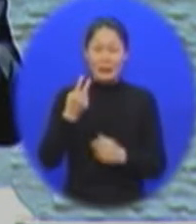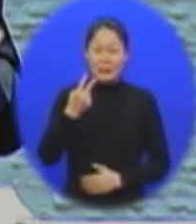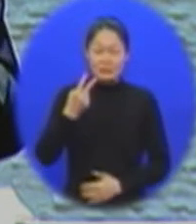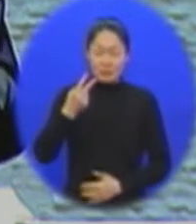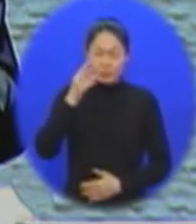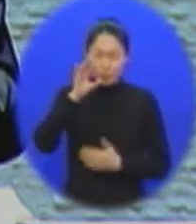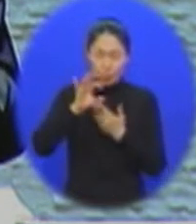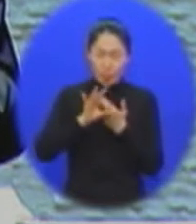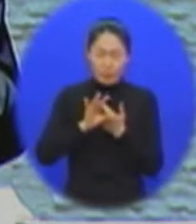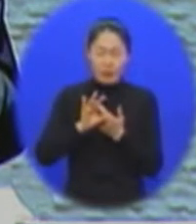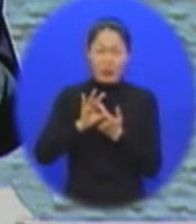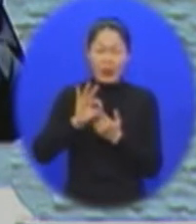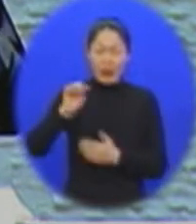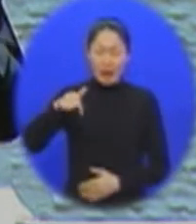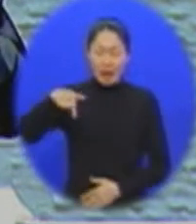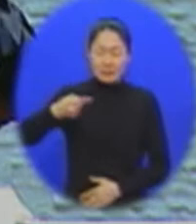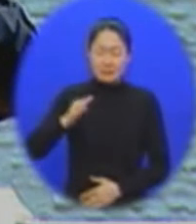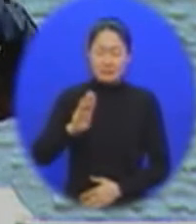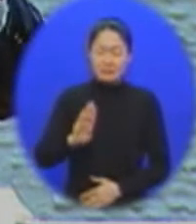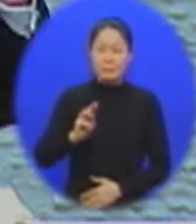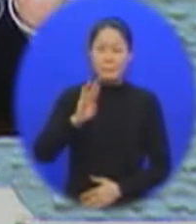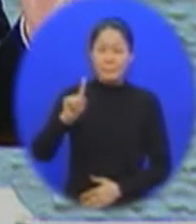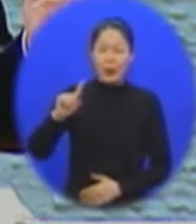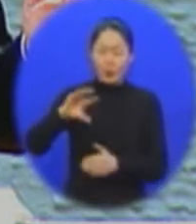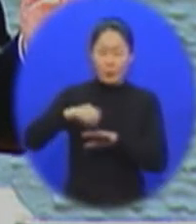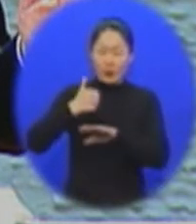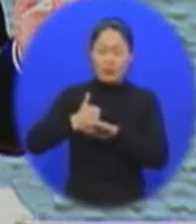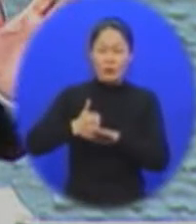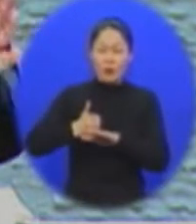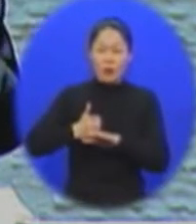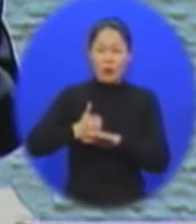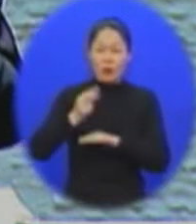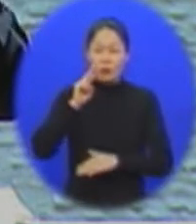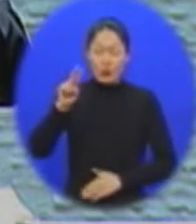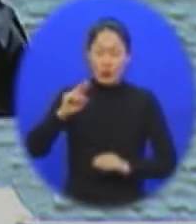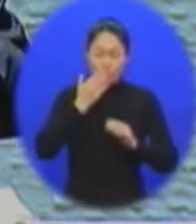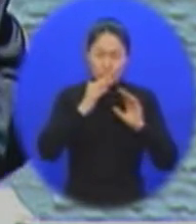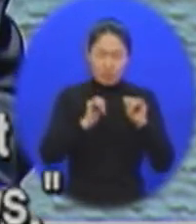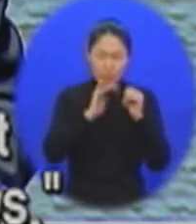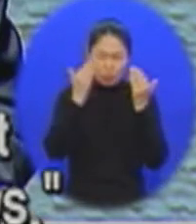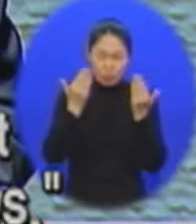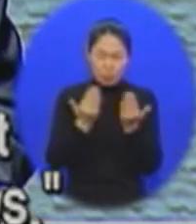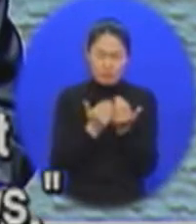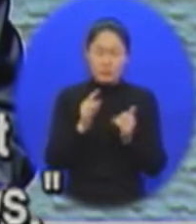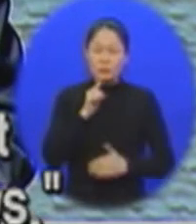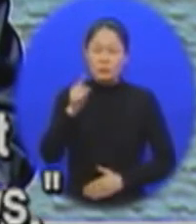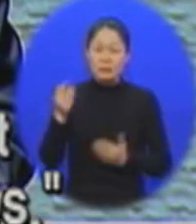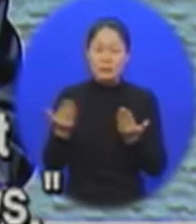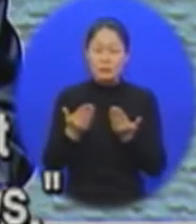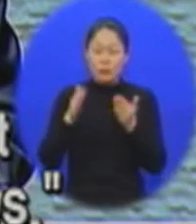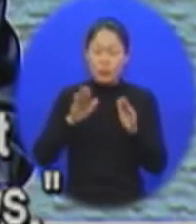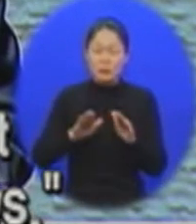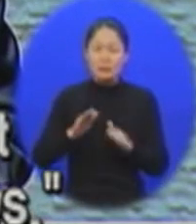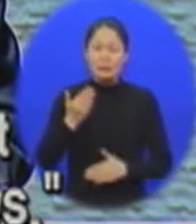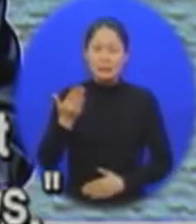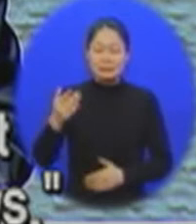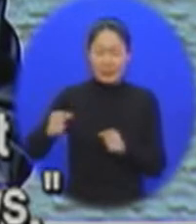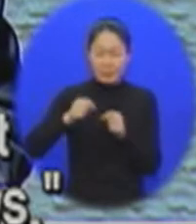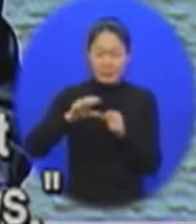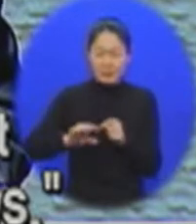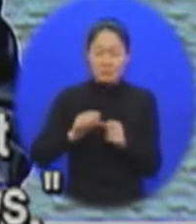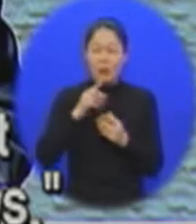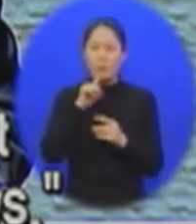아그립바 왕 이어 유대인이 모든 송사 않은 일을 오늘 당신 앞에서 변명하게 된 것을 다행히